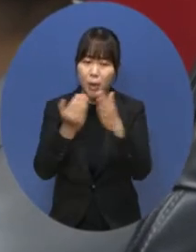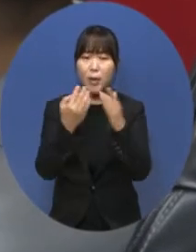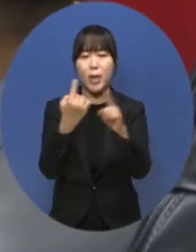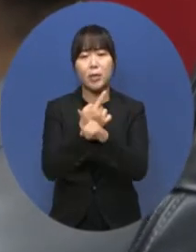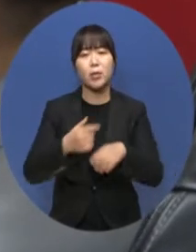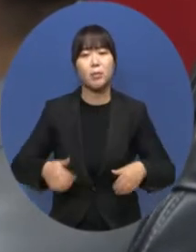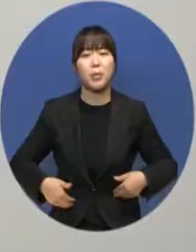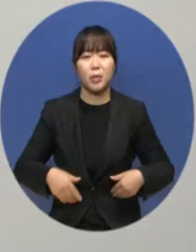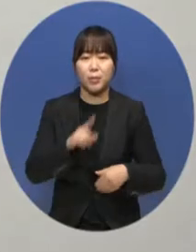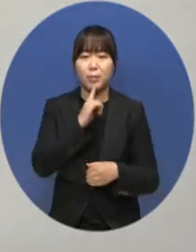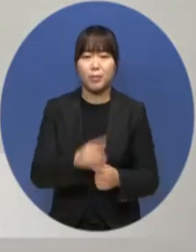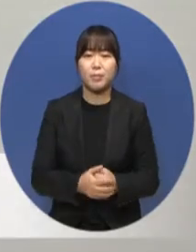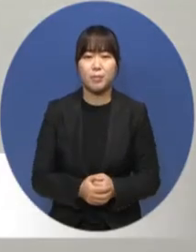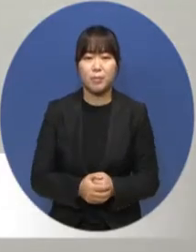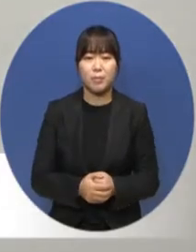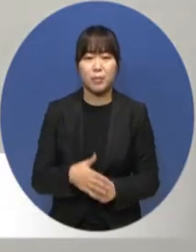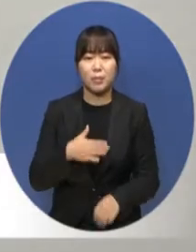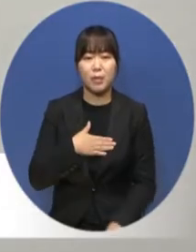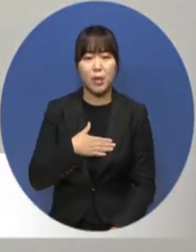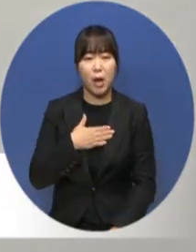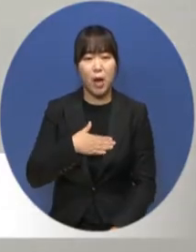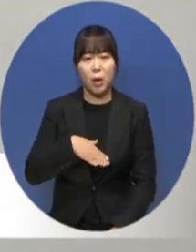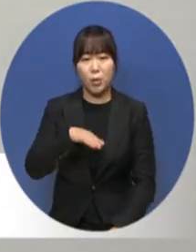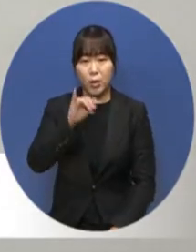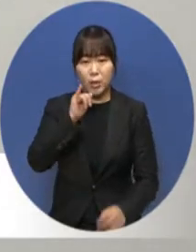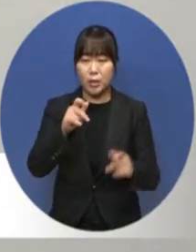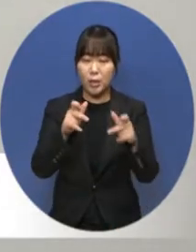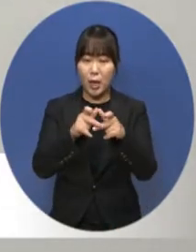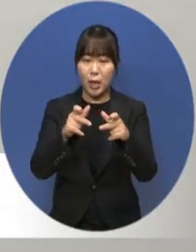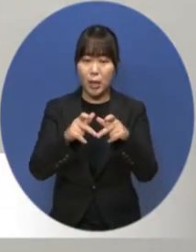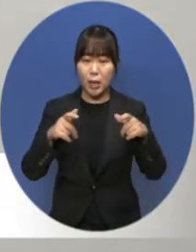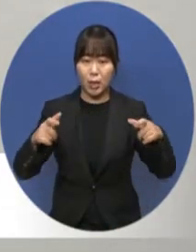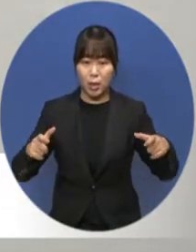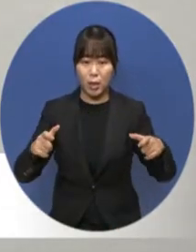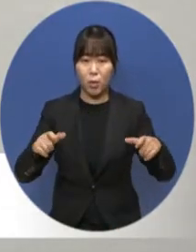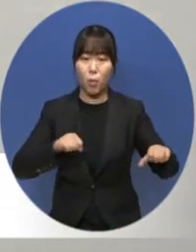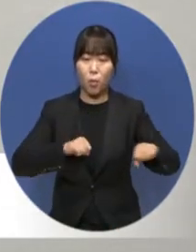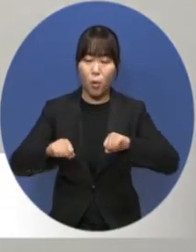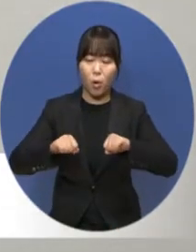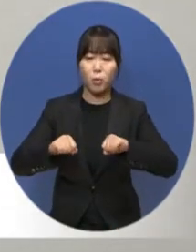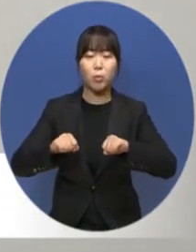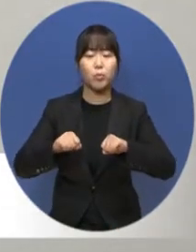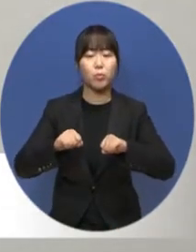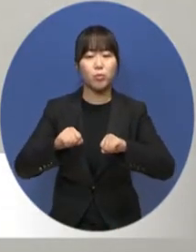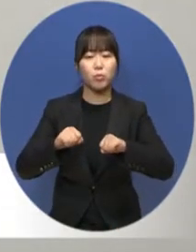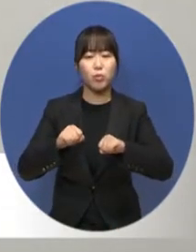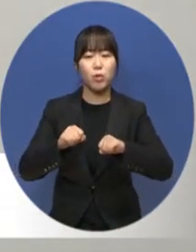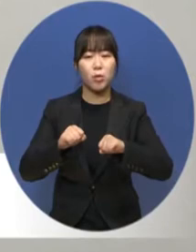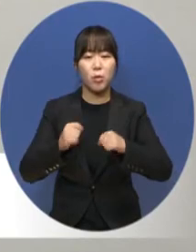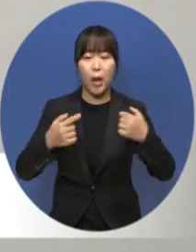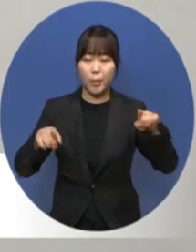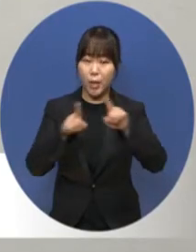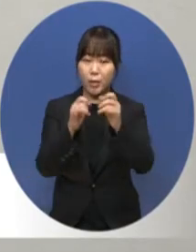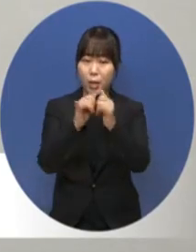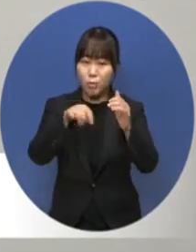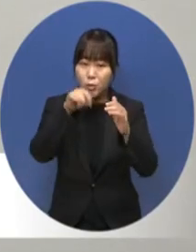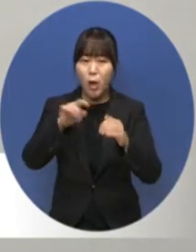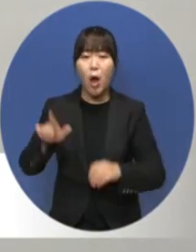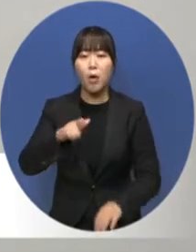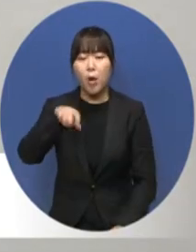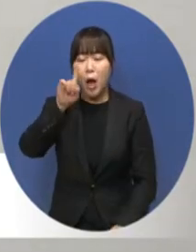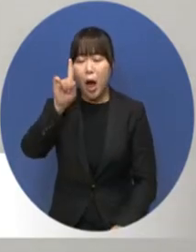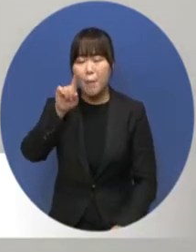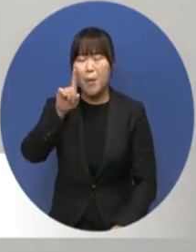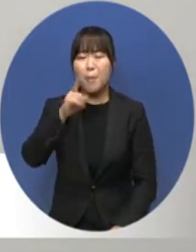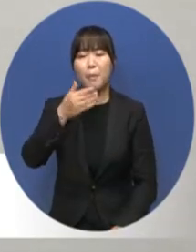주장하고 있습니다. 제가 아는 우리 장애계 같이 운동을 하고 이 시간을 보내는 사람들 중에서 하루에 한끼 먹는